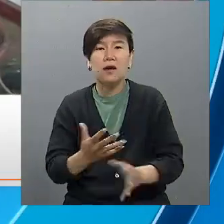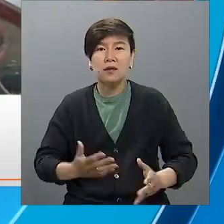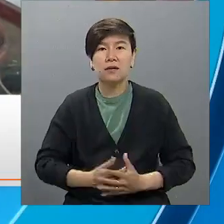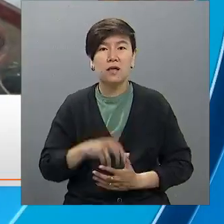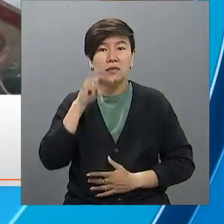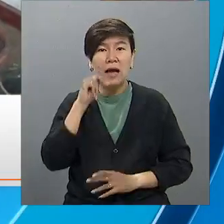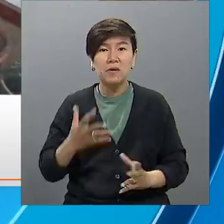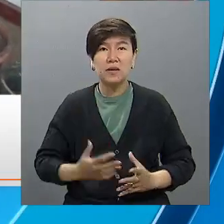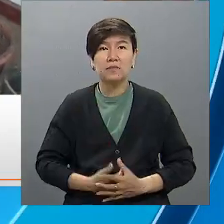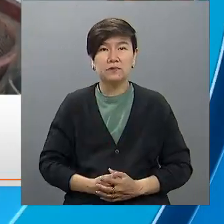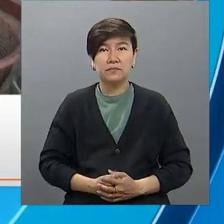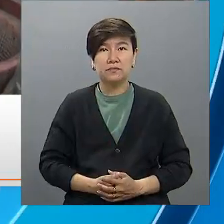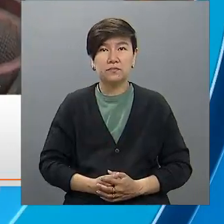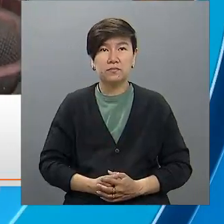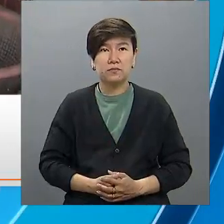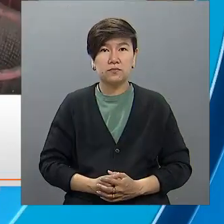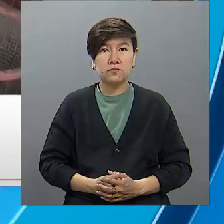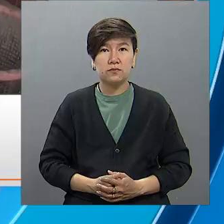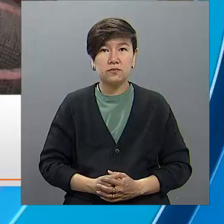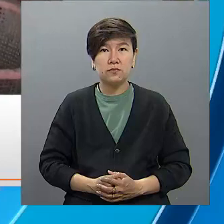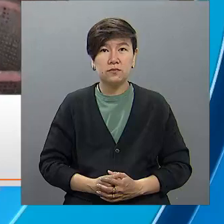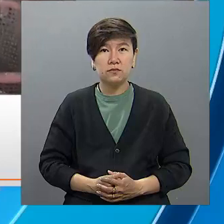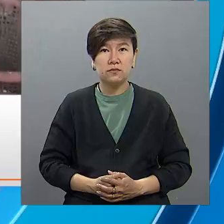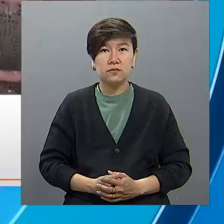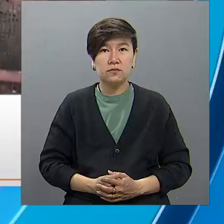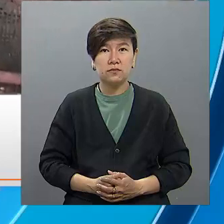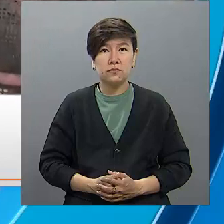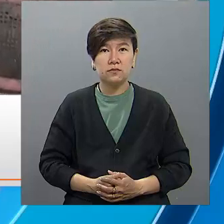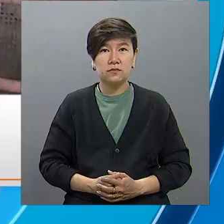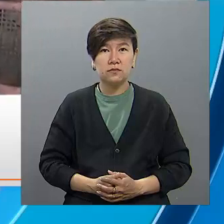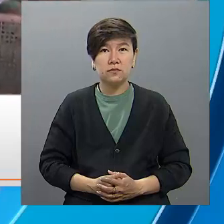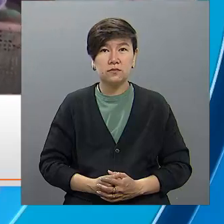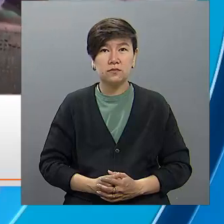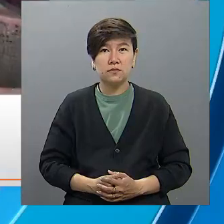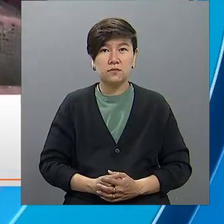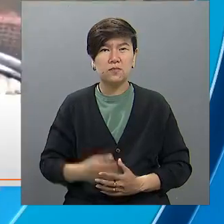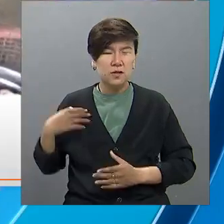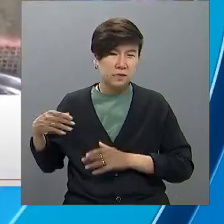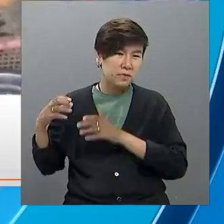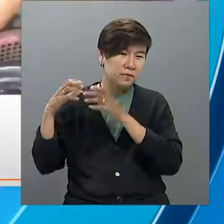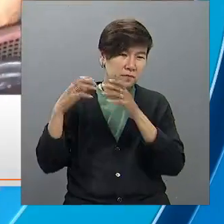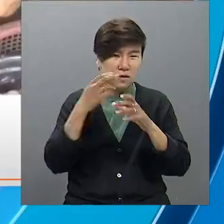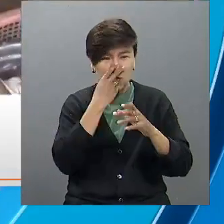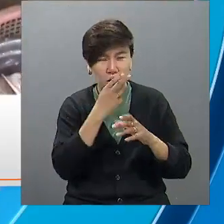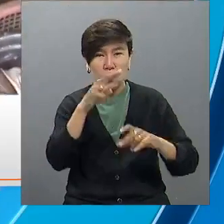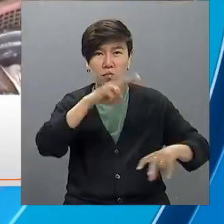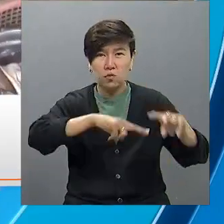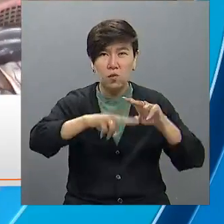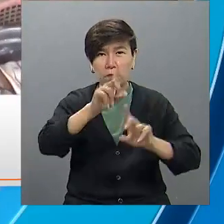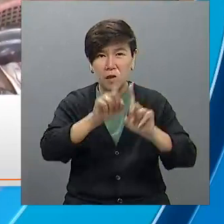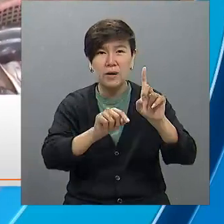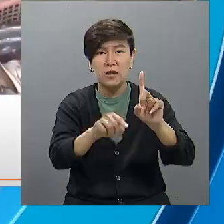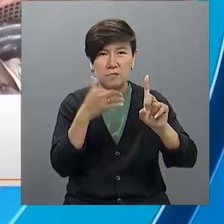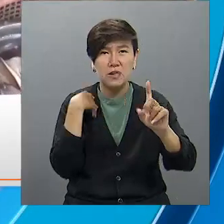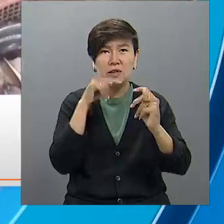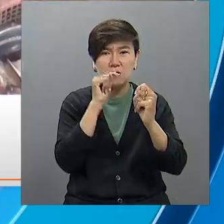ก็คือทางเราก็ไม่ได้นิ่งนอนใจนะครับก็ไปเข้าพื้นที่ทั้งตำบลบางสัตว์ตำบลเกาะลิบงนะครับก็เข้าไปดู